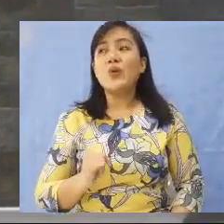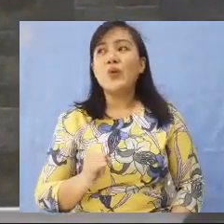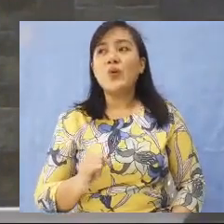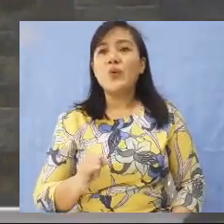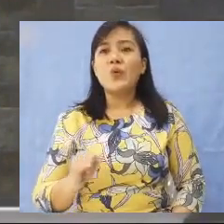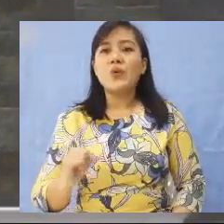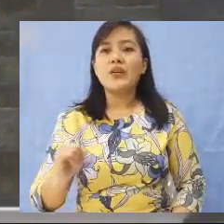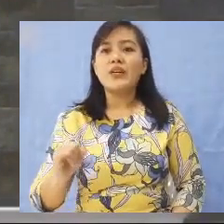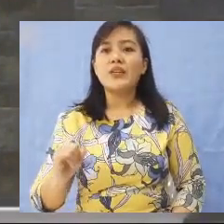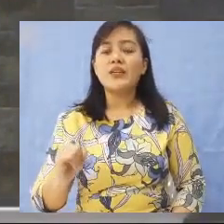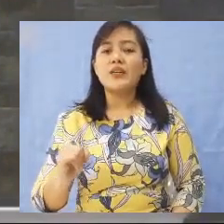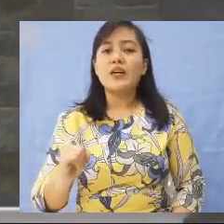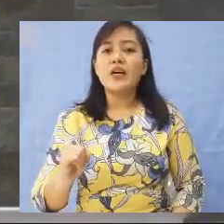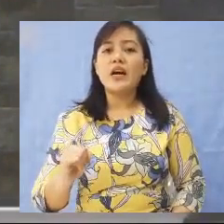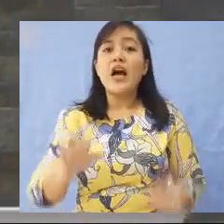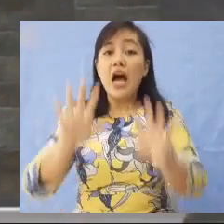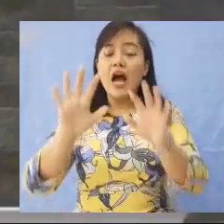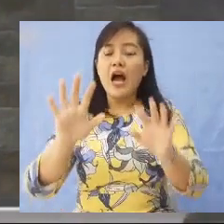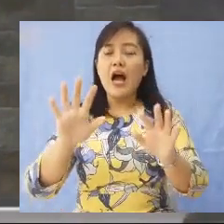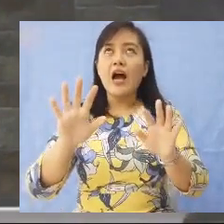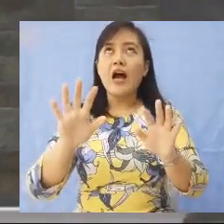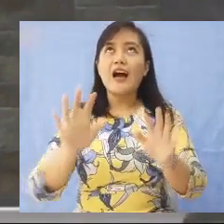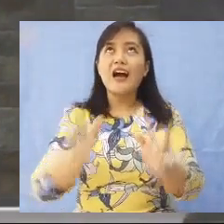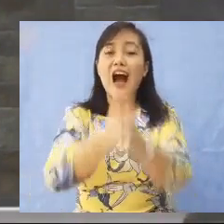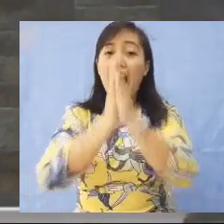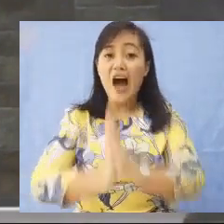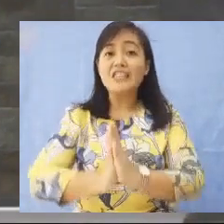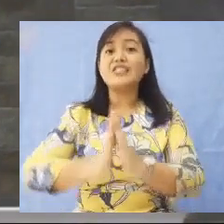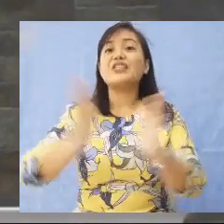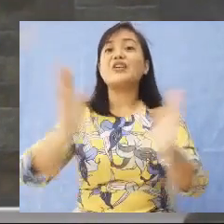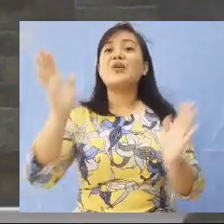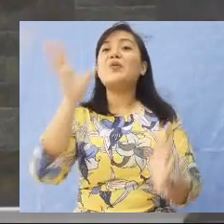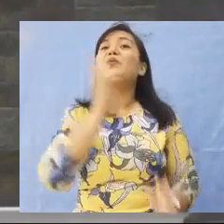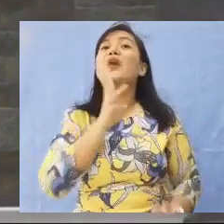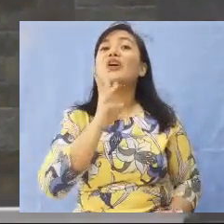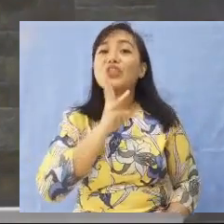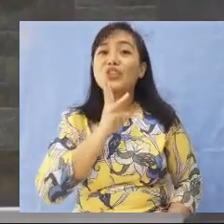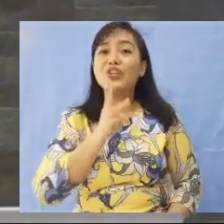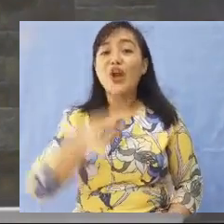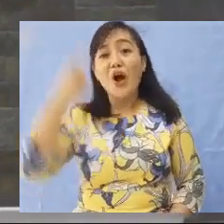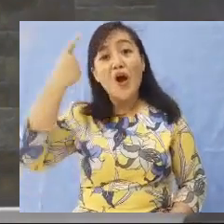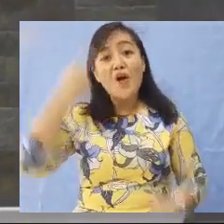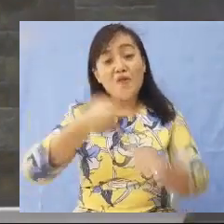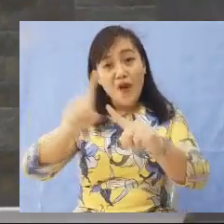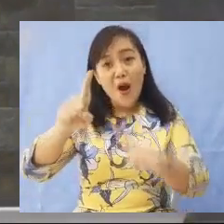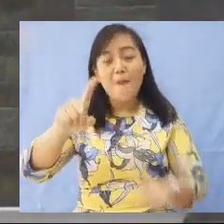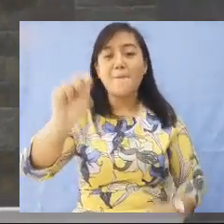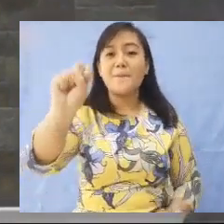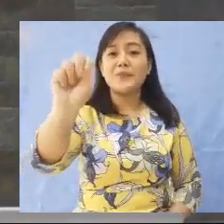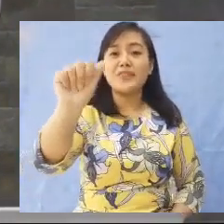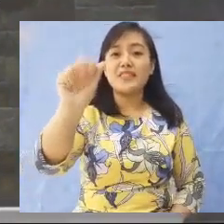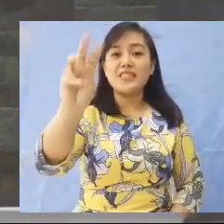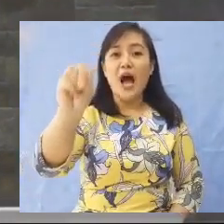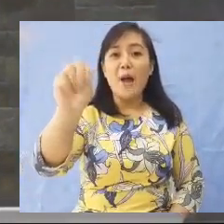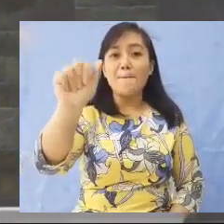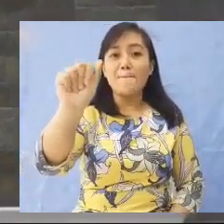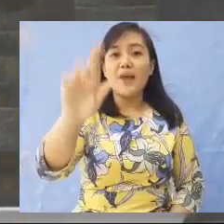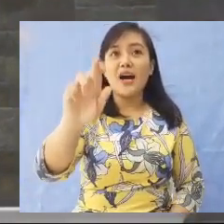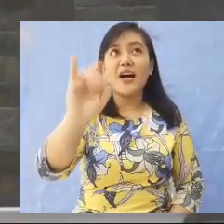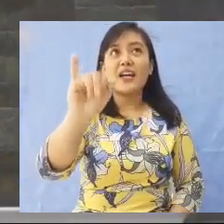Samaritan woman. Naunawaan niyo po yung ano, naintindihan niyo po yung sitwasyon. As if na